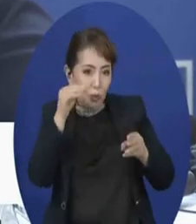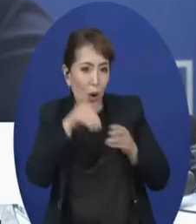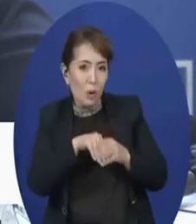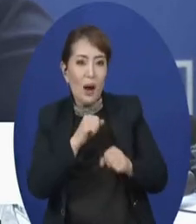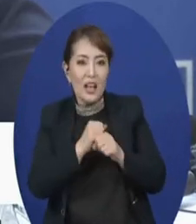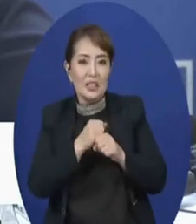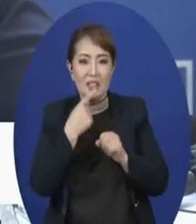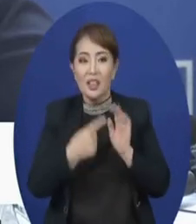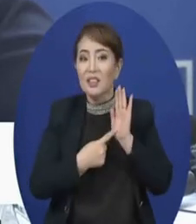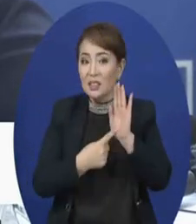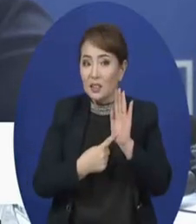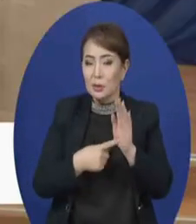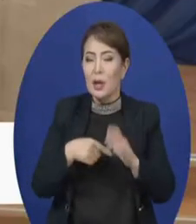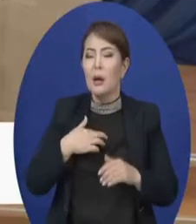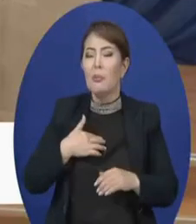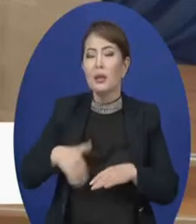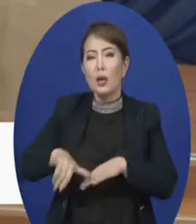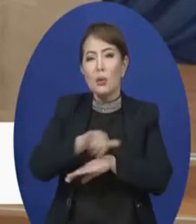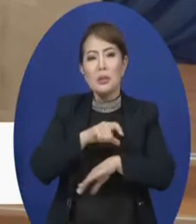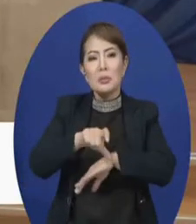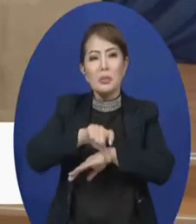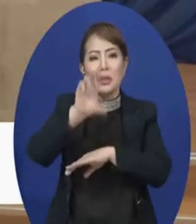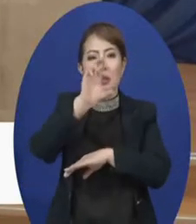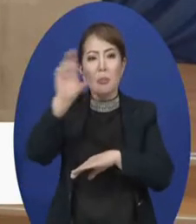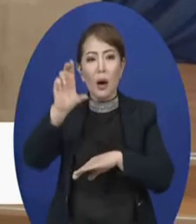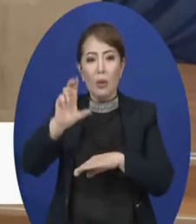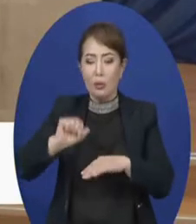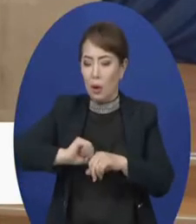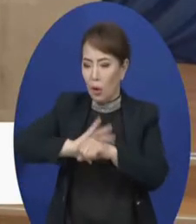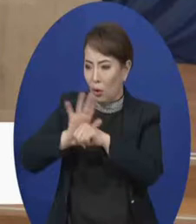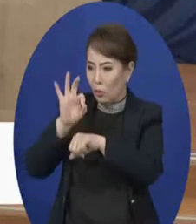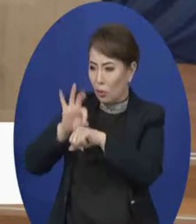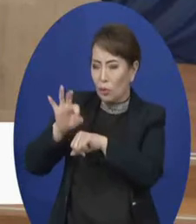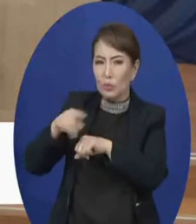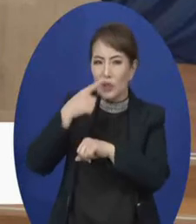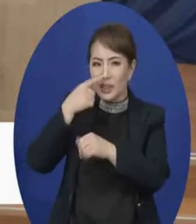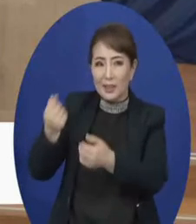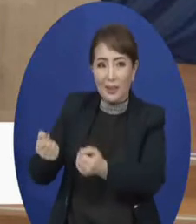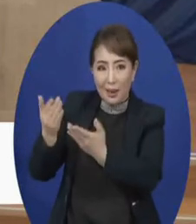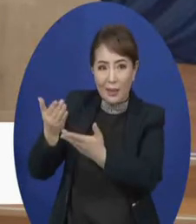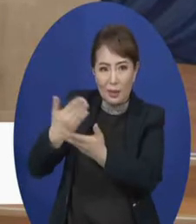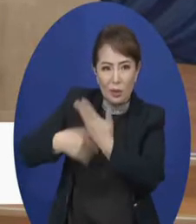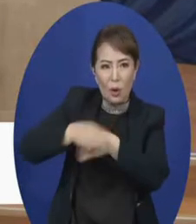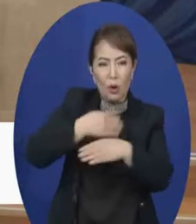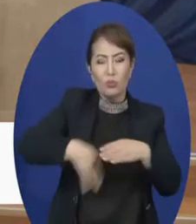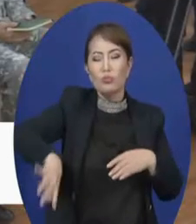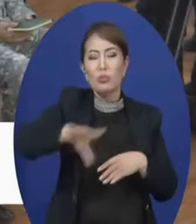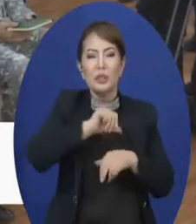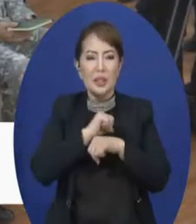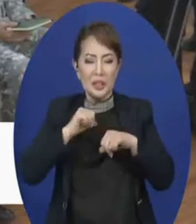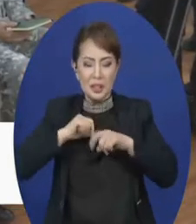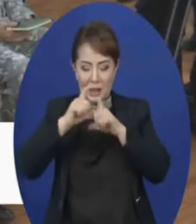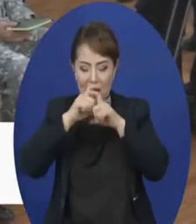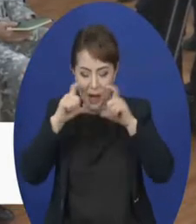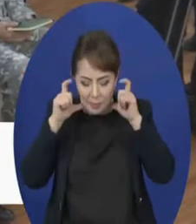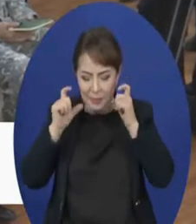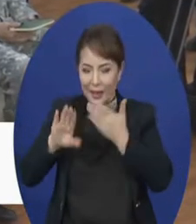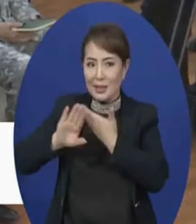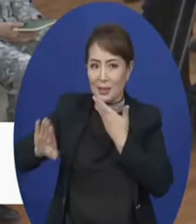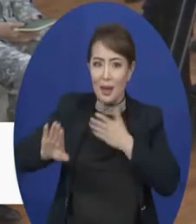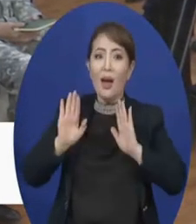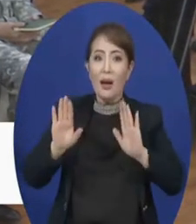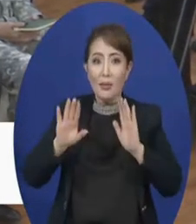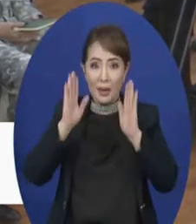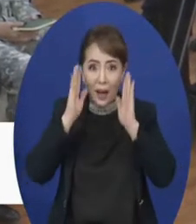илэрхийлсэн. Манай улсын мэрэгжлийн байгууллагууд коронавирусын халдвар урд хөршөд бүртгэгдснээс хойш иргэдийг амны халдаа зүүж хоорондоо зай барихыг анхааруулж